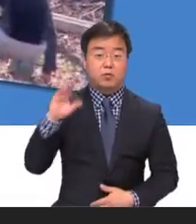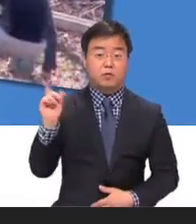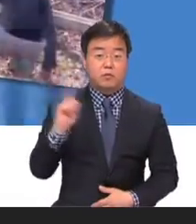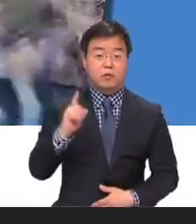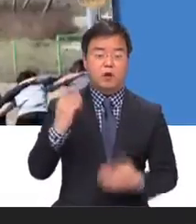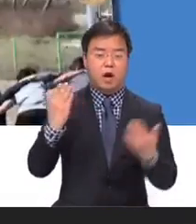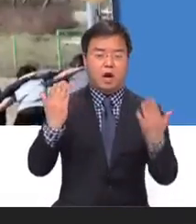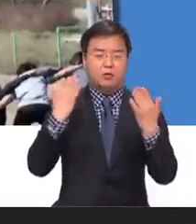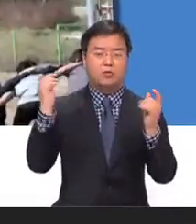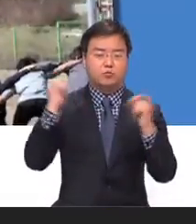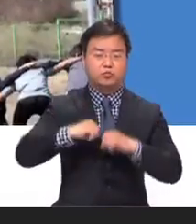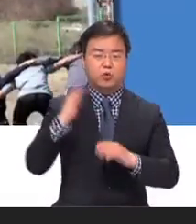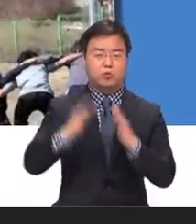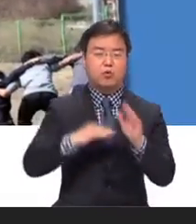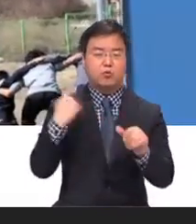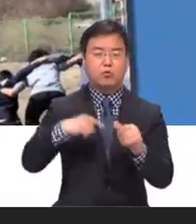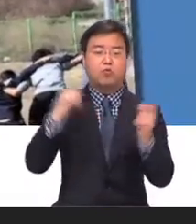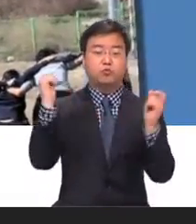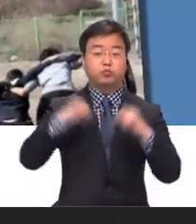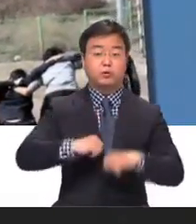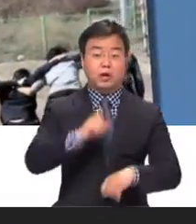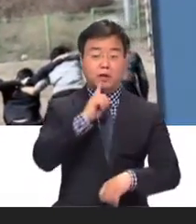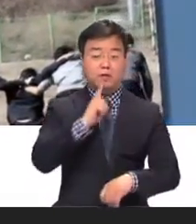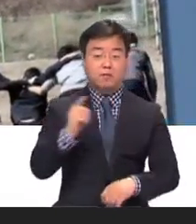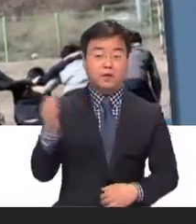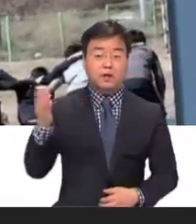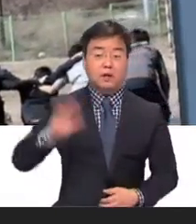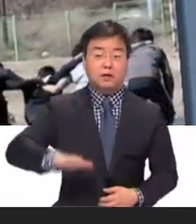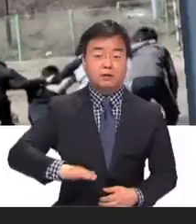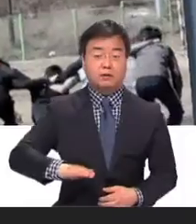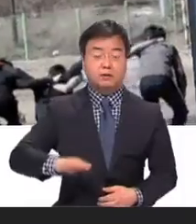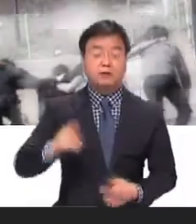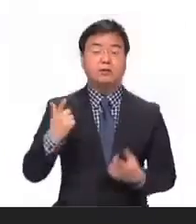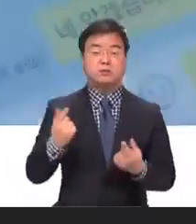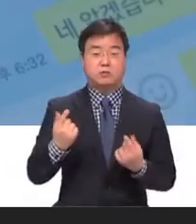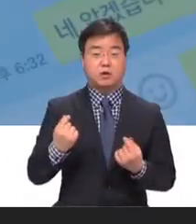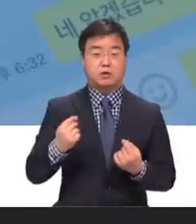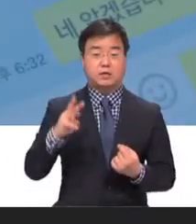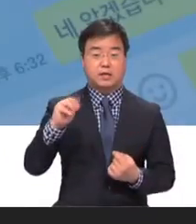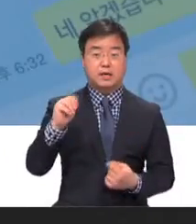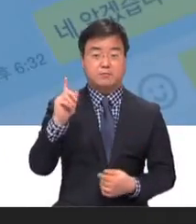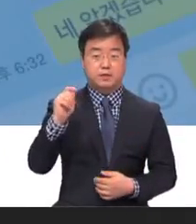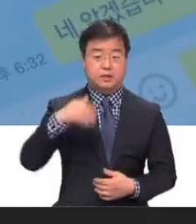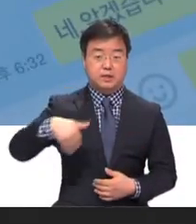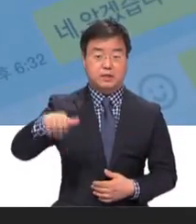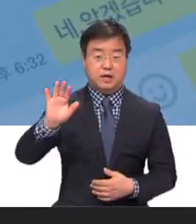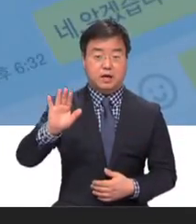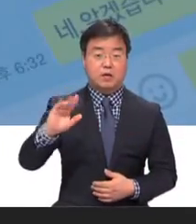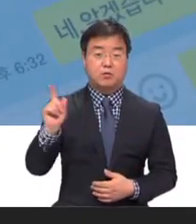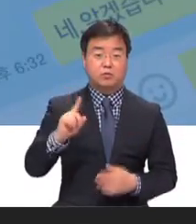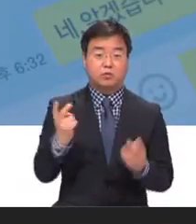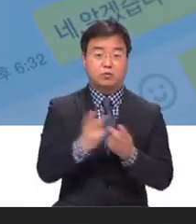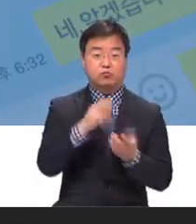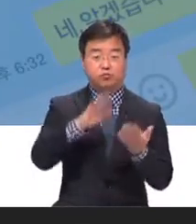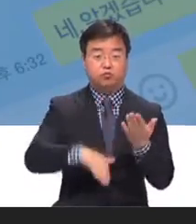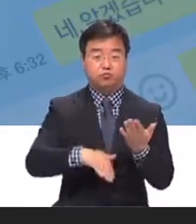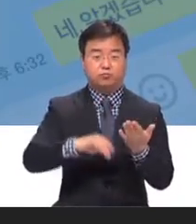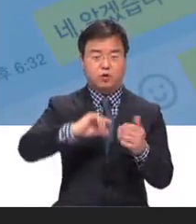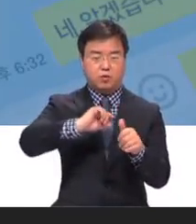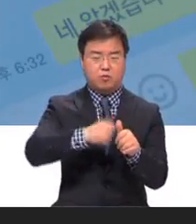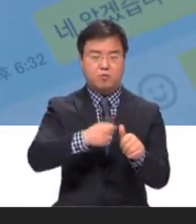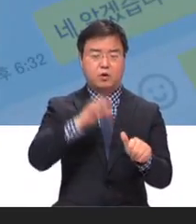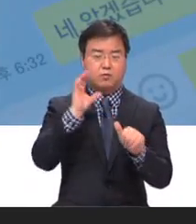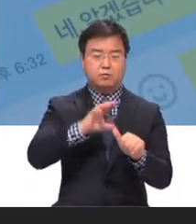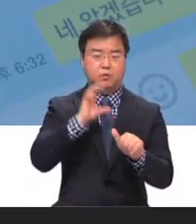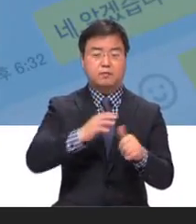붕괴다, 공교육 붕괴다 이런 식으로 이야기들을 많이 하는데 네네. 이게 지금 그 MT 같은 데 가서 후배들한테 얼차례를 주는 장면 방금 나온